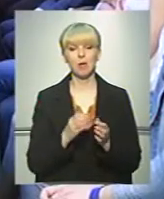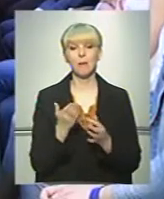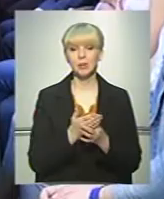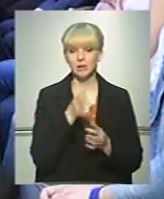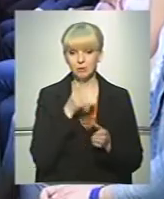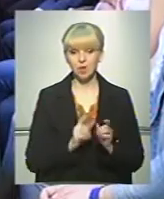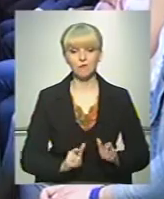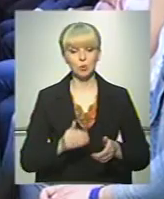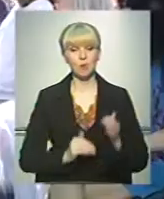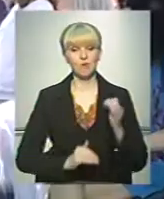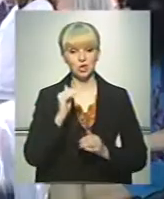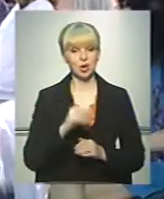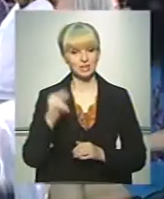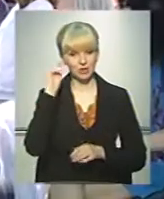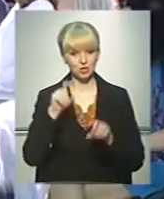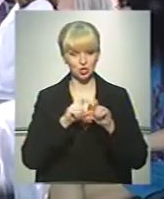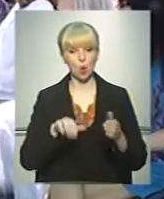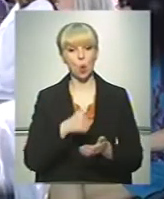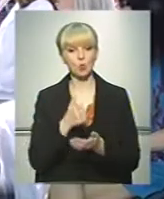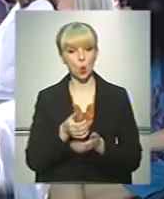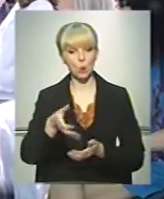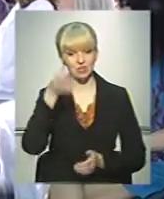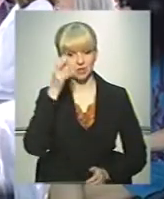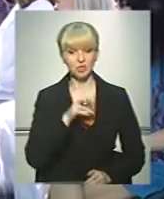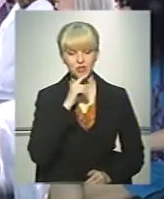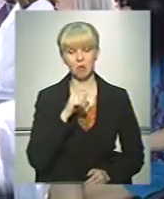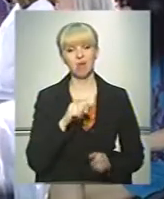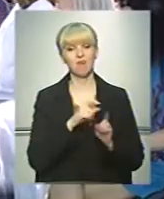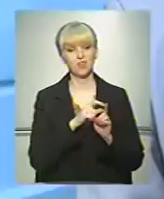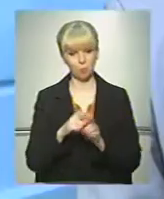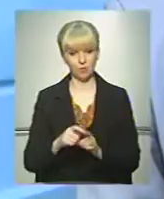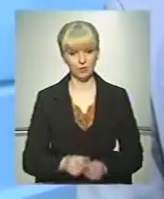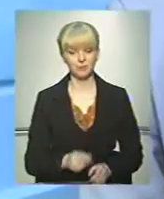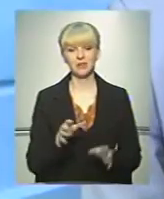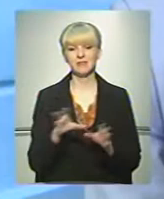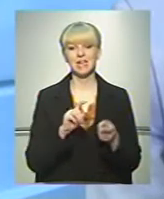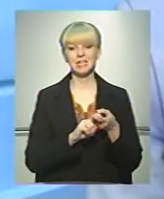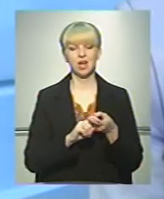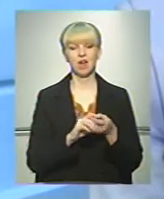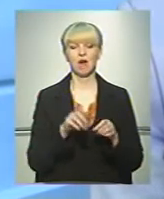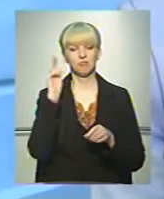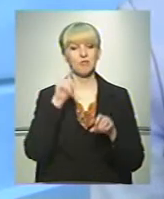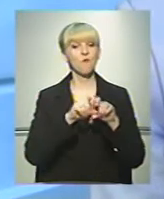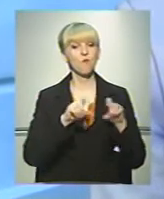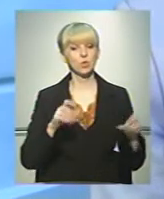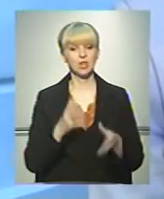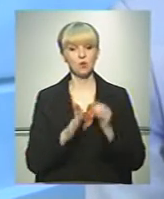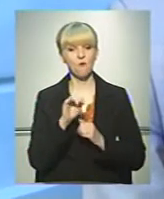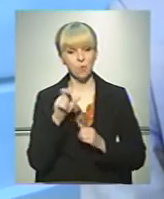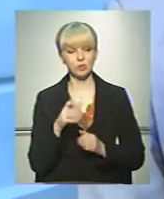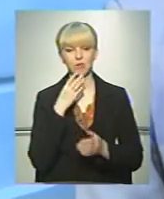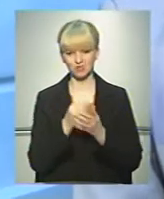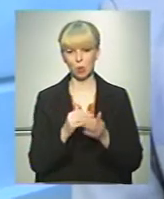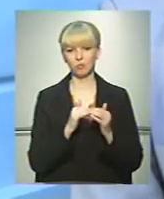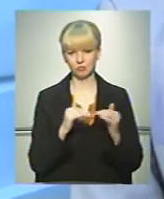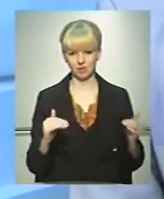час вступу до вищих навчальних закладів, головний освітянин Чернівців відповів. Все залежить від вузу. Якщо вуз на своєму